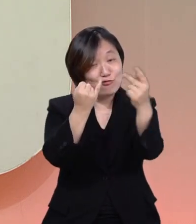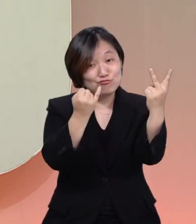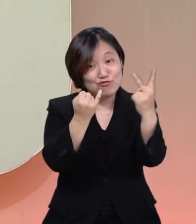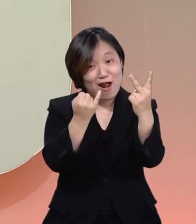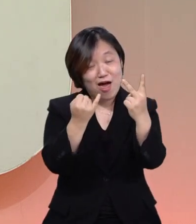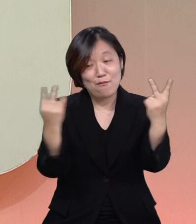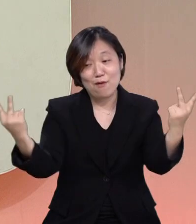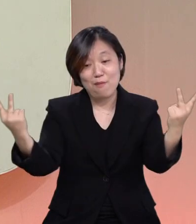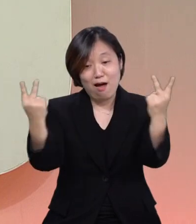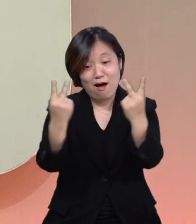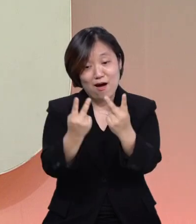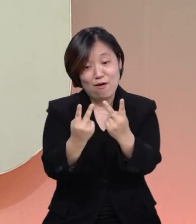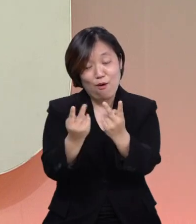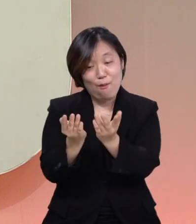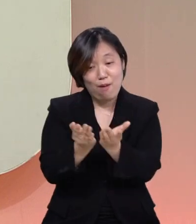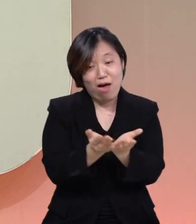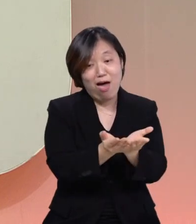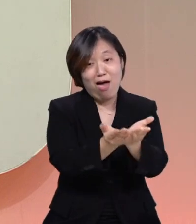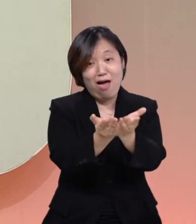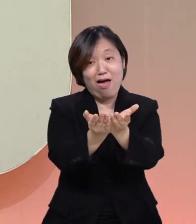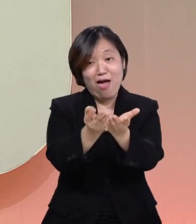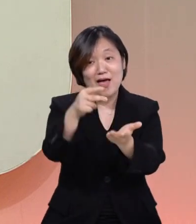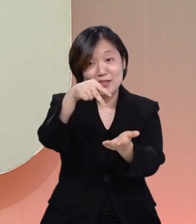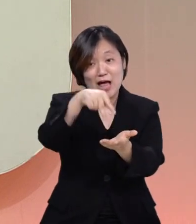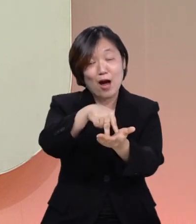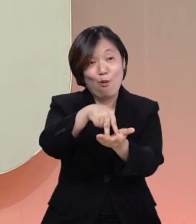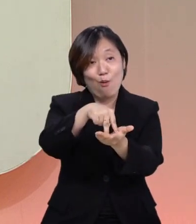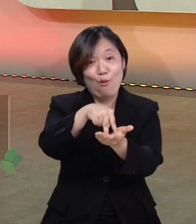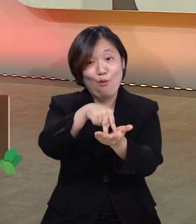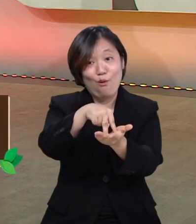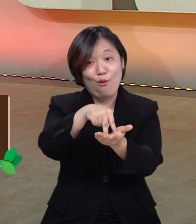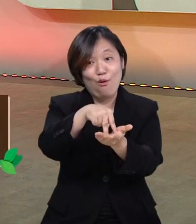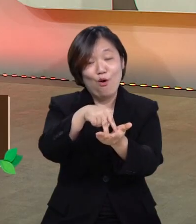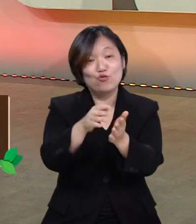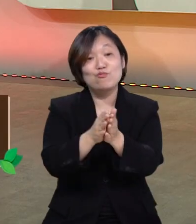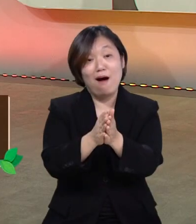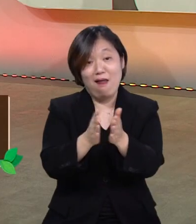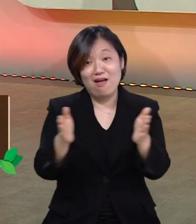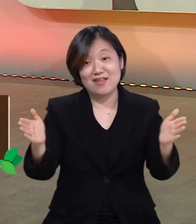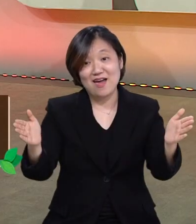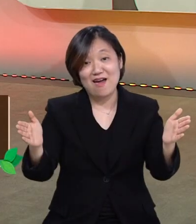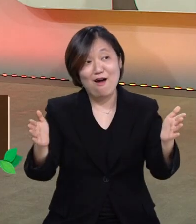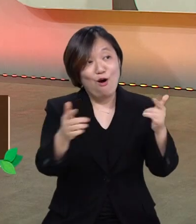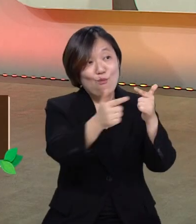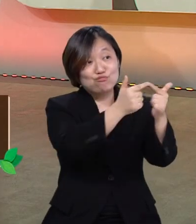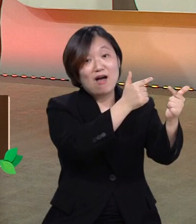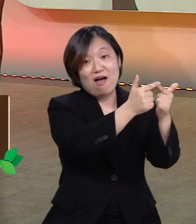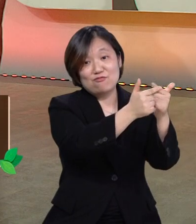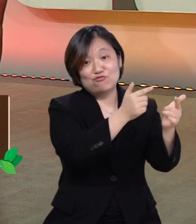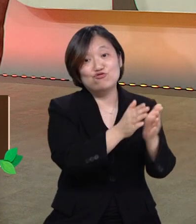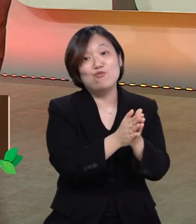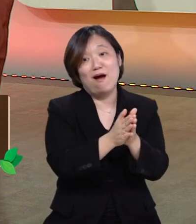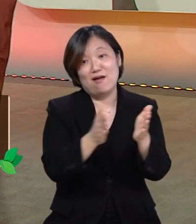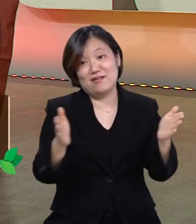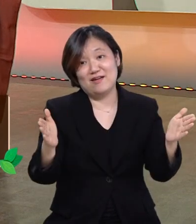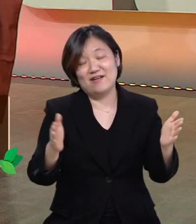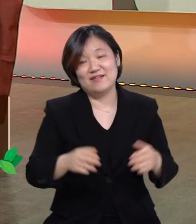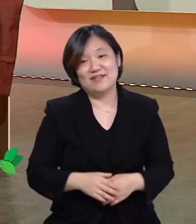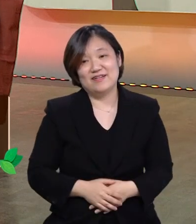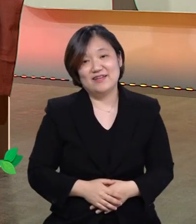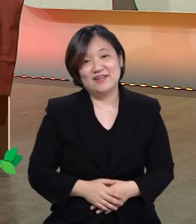매형이 이제 배를 몰고 통통통 이제 울산항에서 이제 부산항으로 가고 있는데